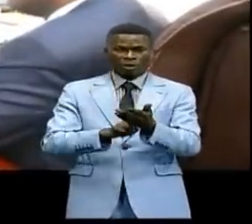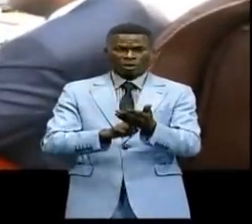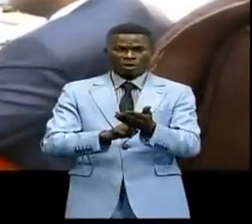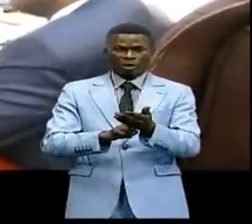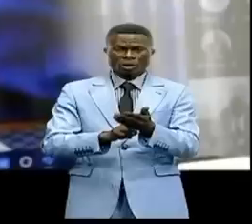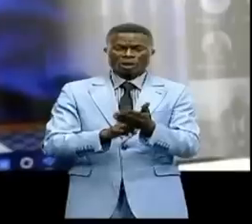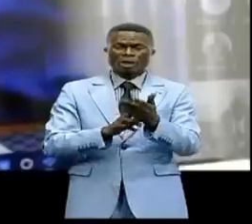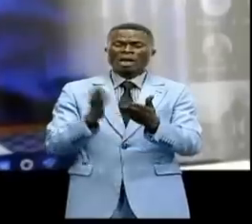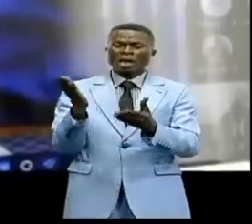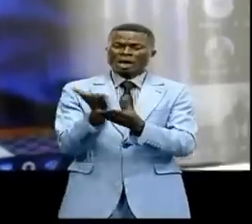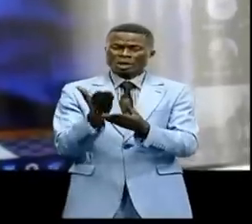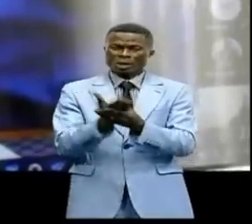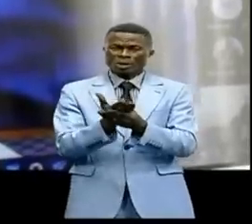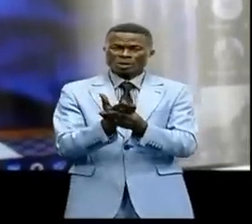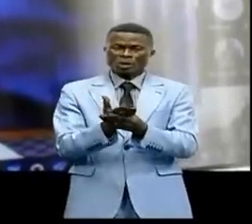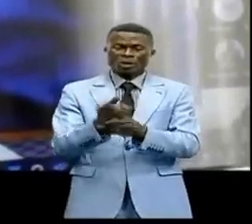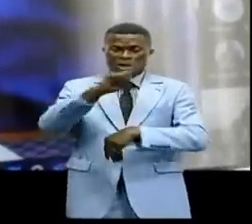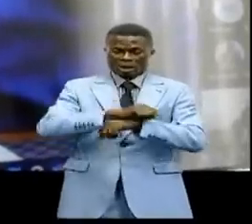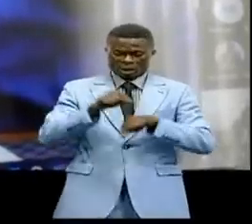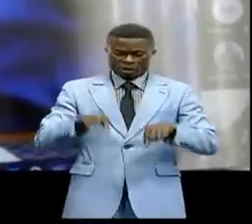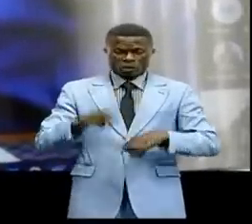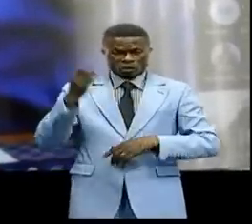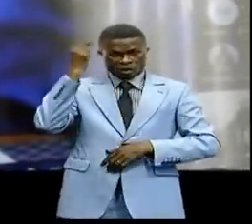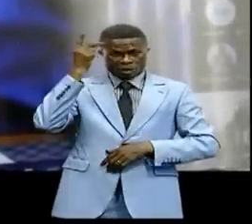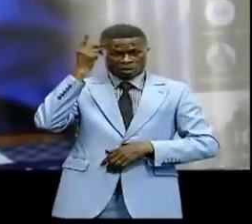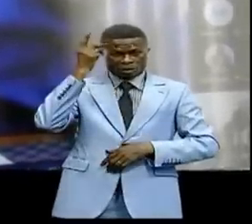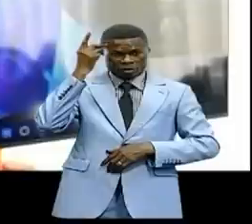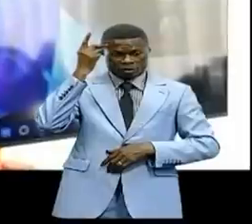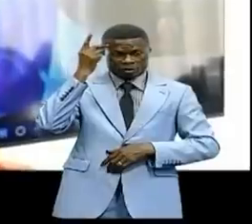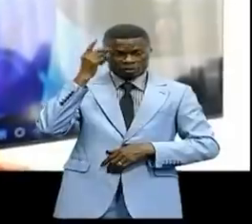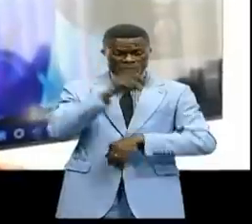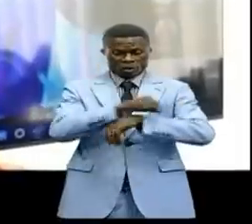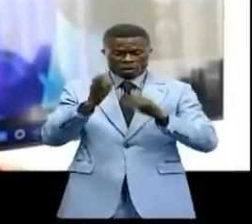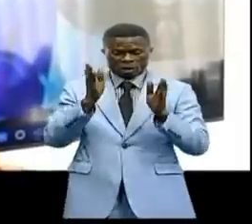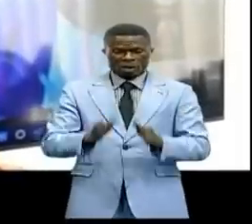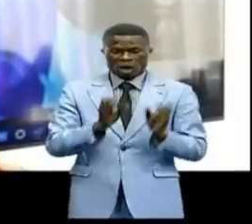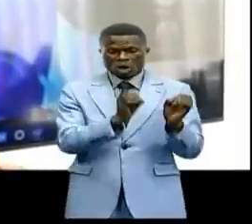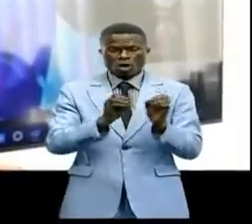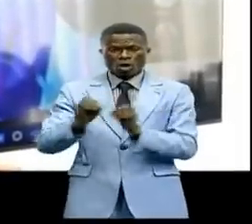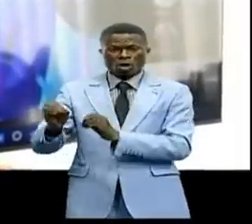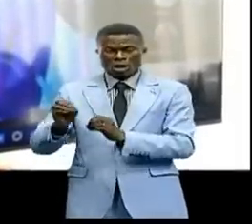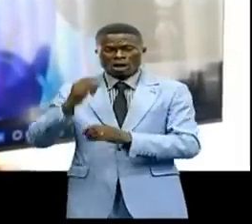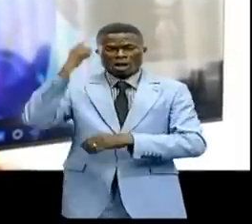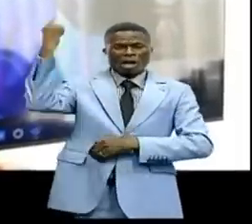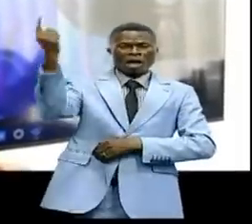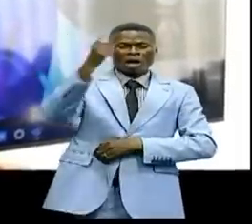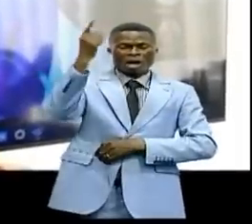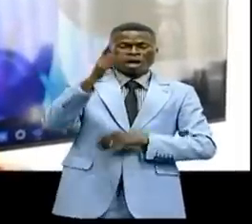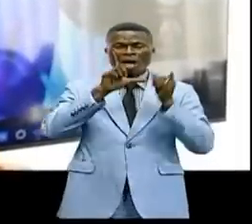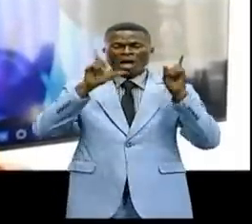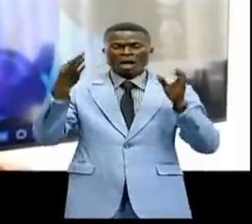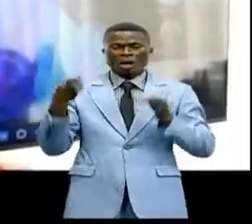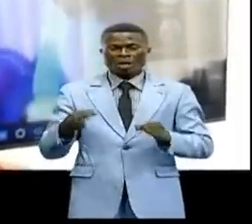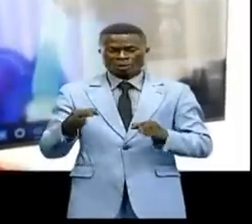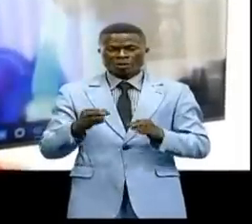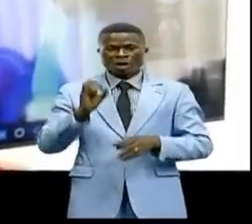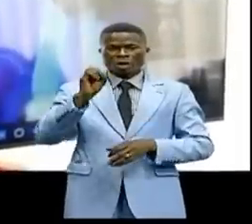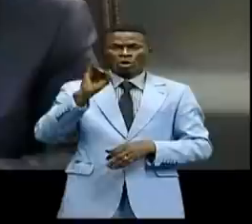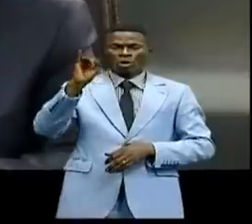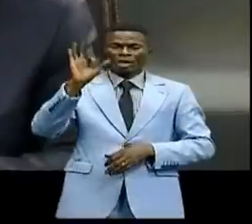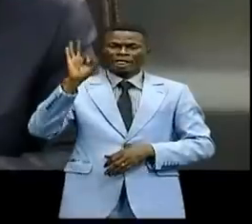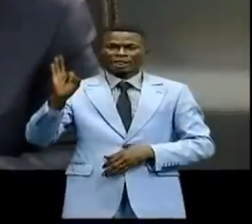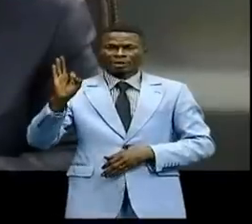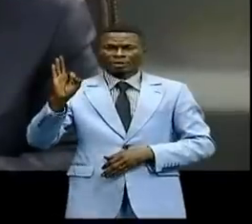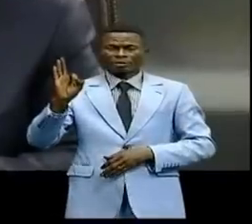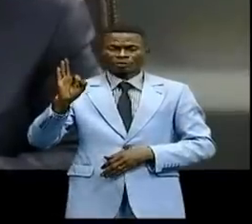cahier de charge en marge du séjour à Kinshasa de l'administrateur de l'Organisation internationale de la francophonie, OIF.